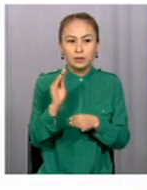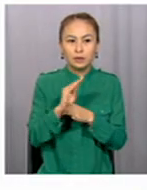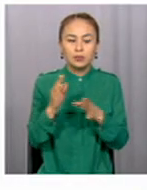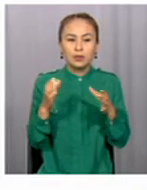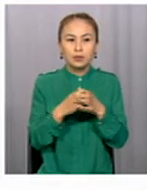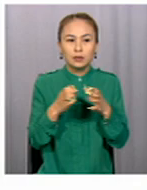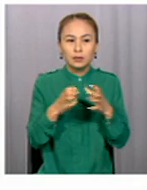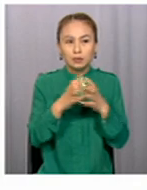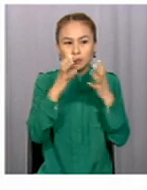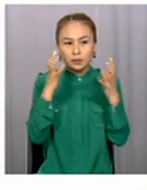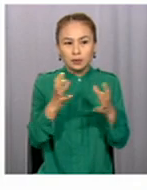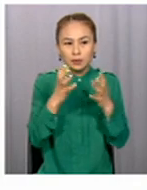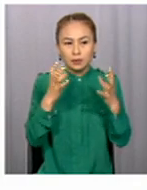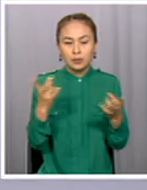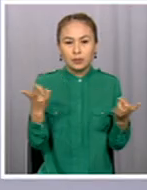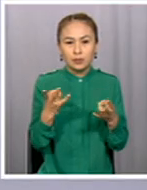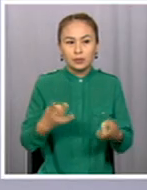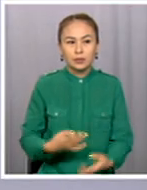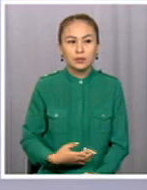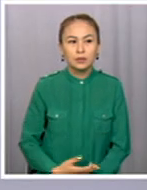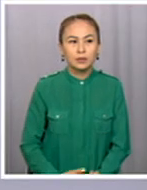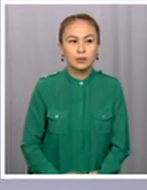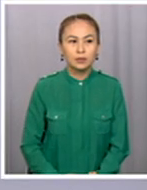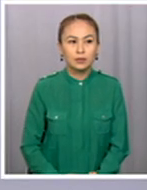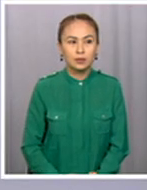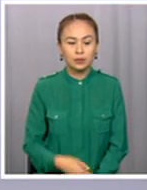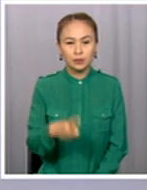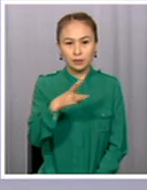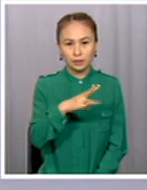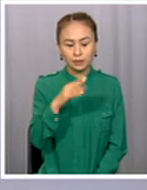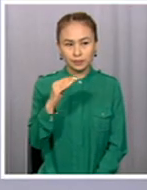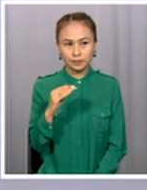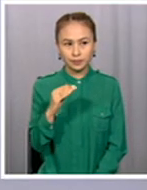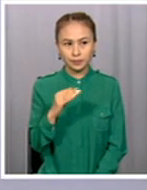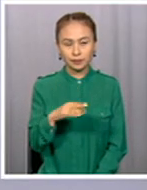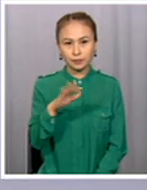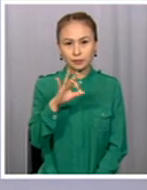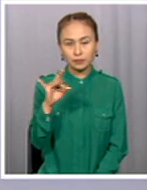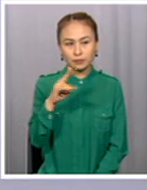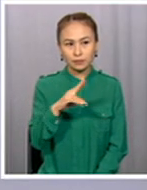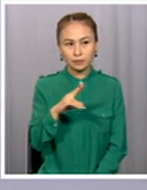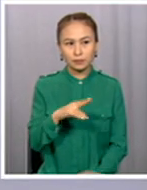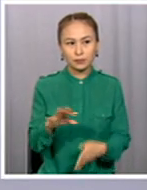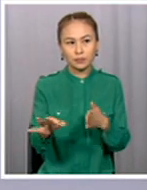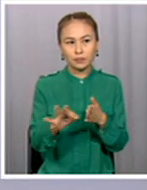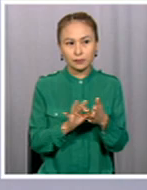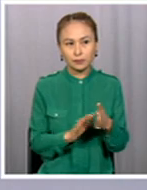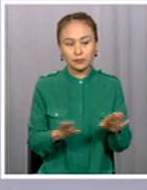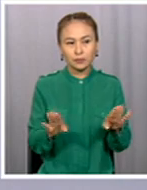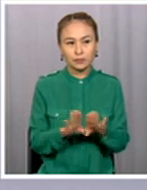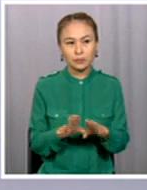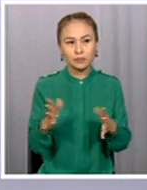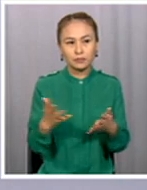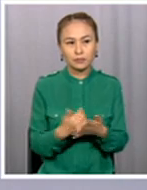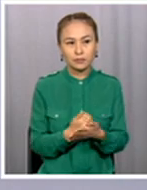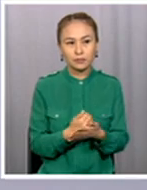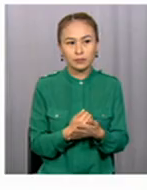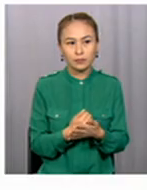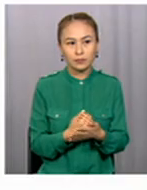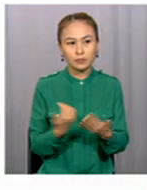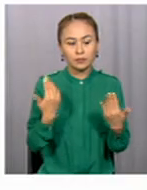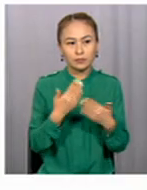командасын орындауымыз қажет. Microsoft Word бағдарламасынан шығудың жолдары.